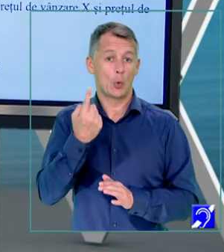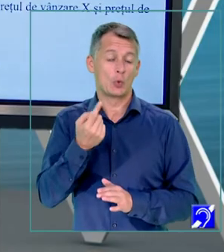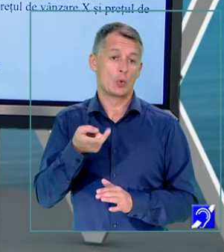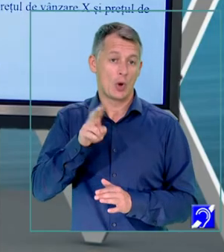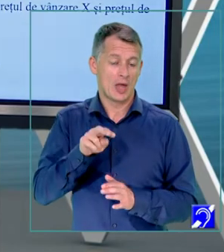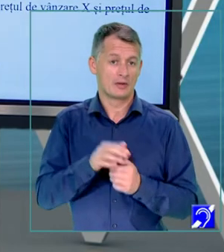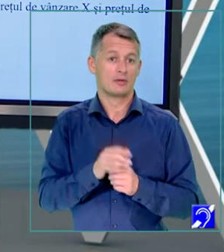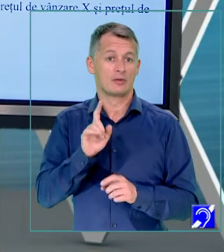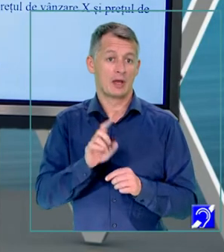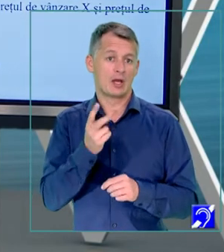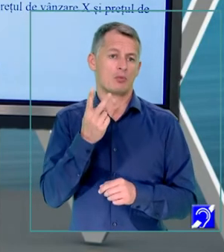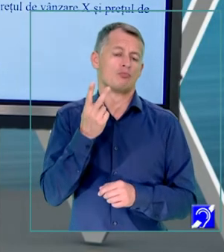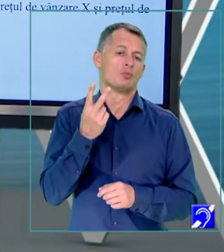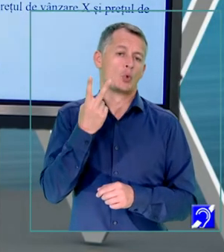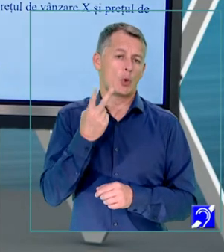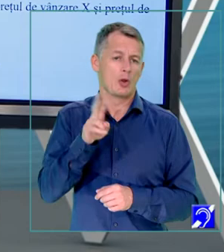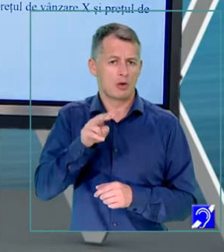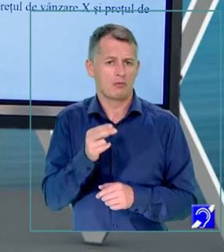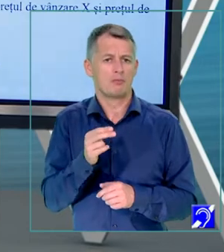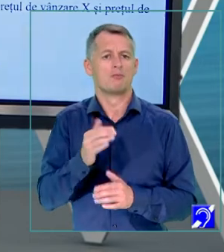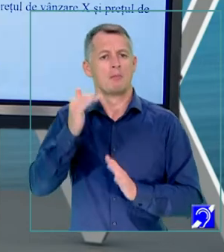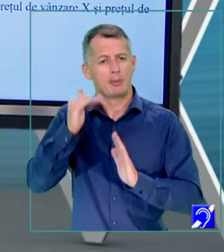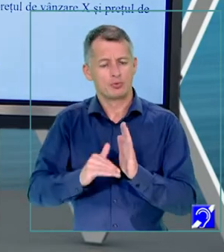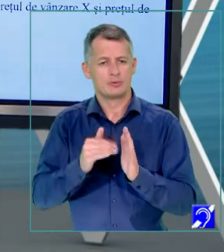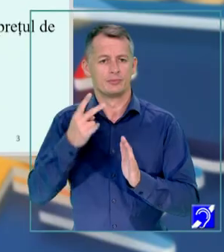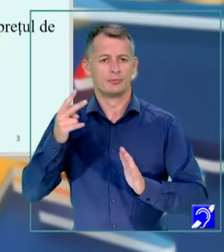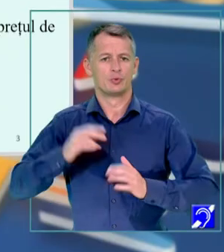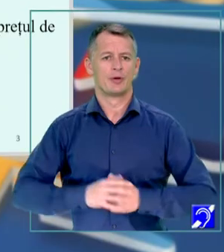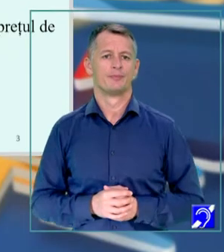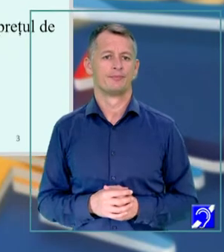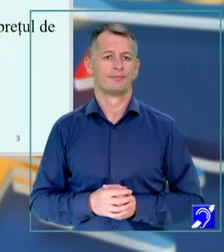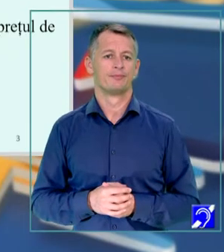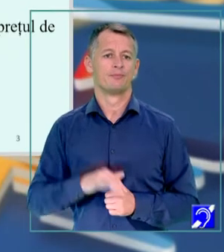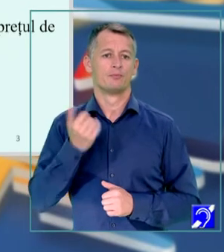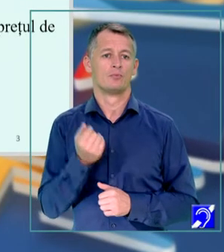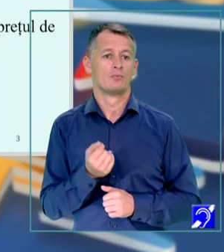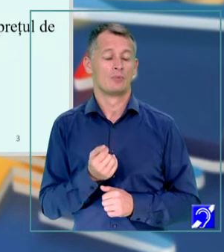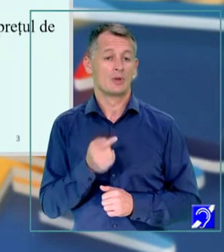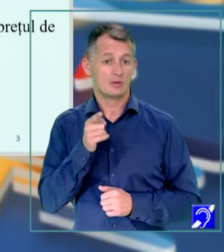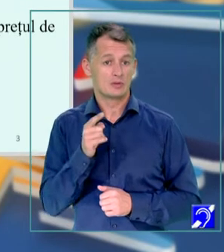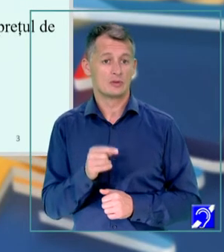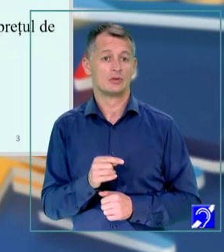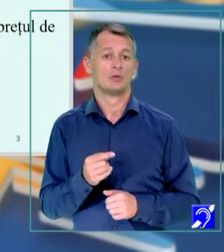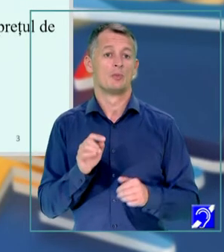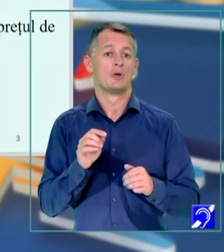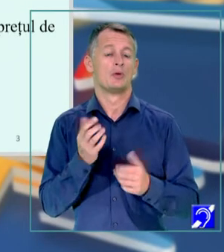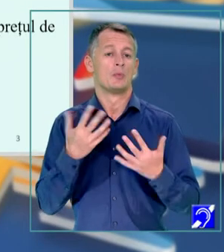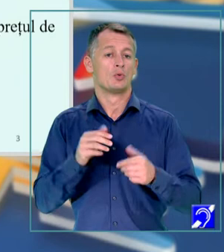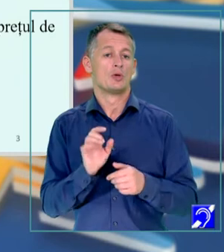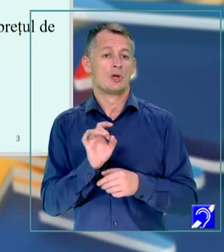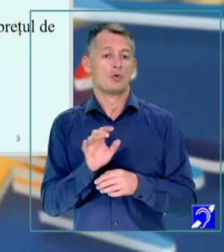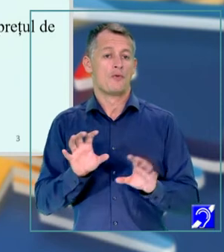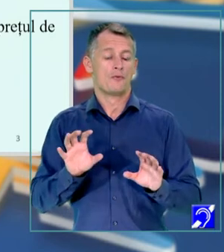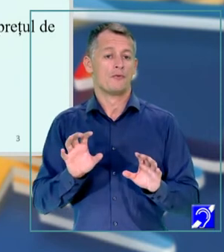400 de euro mai puțin vândute Deci numărul de la Dior vândut este egal cu patru mii minus